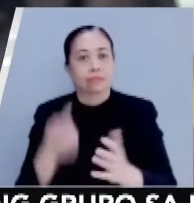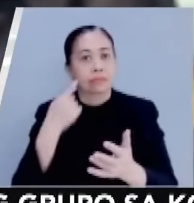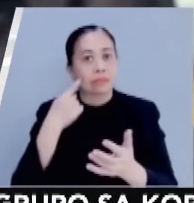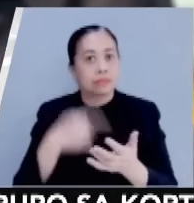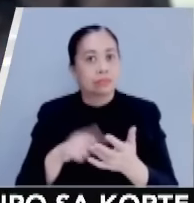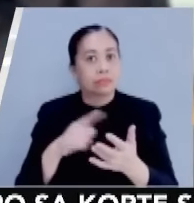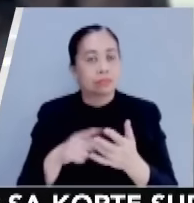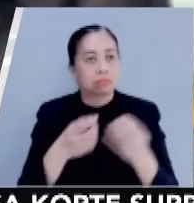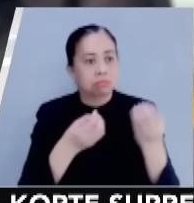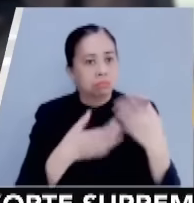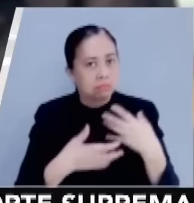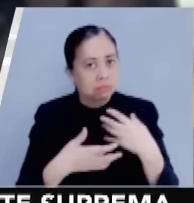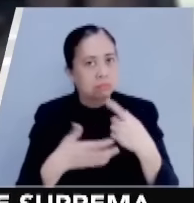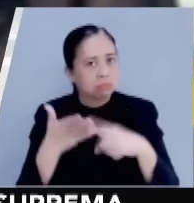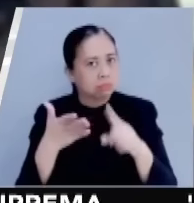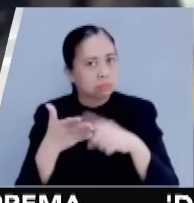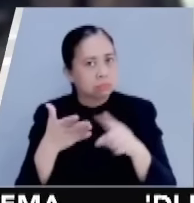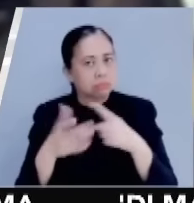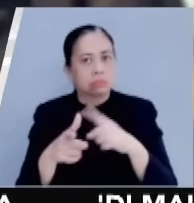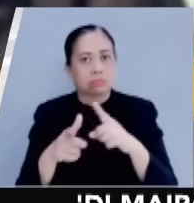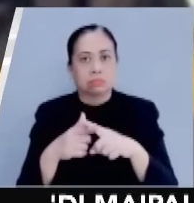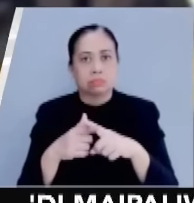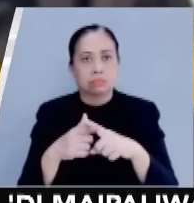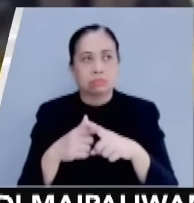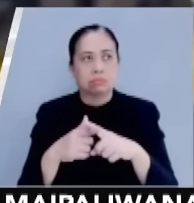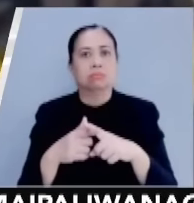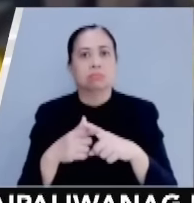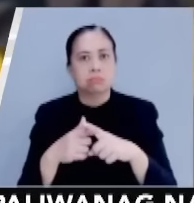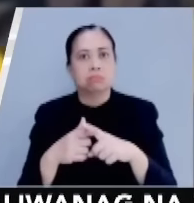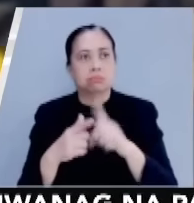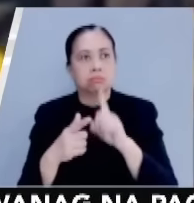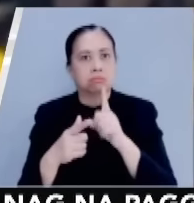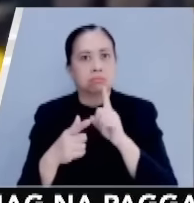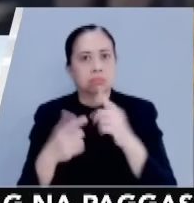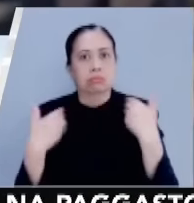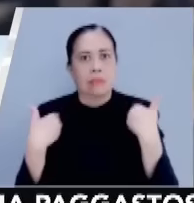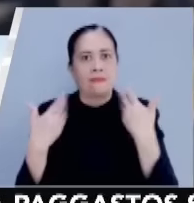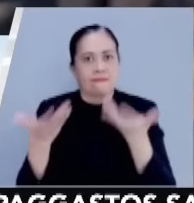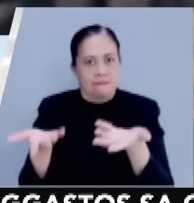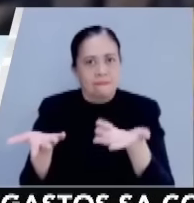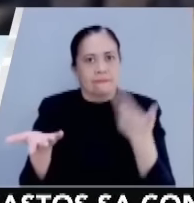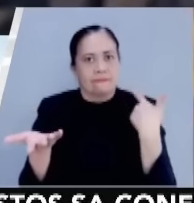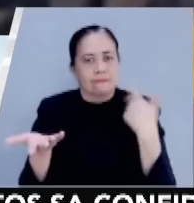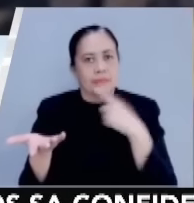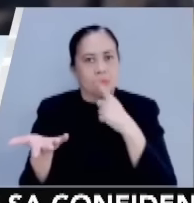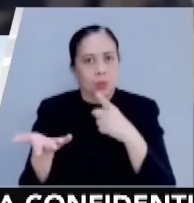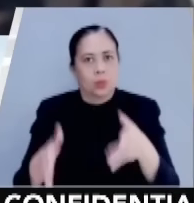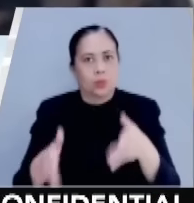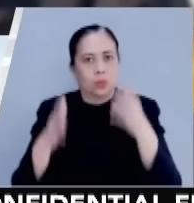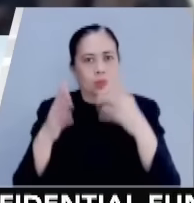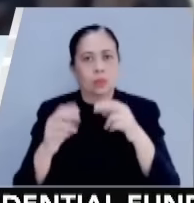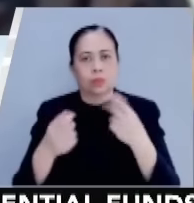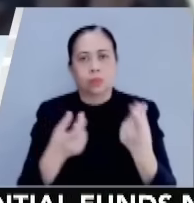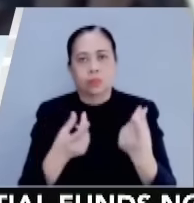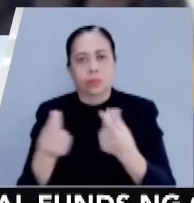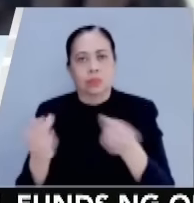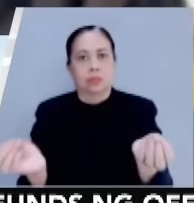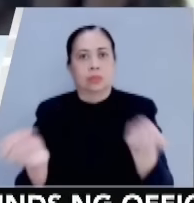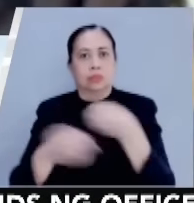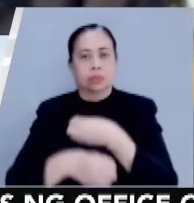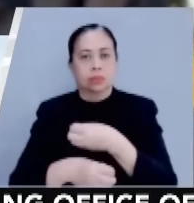yan. Pagkatapos natin asserting na may existing illicit activities na ginagawa nitong opisina,